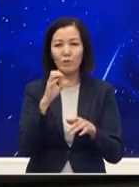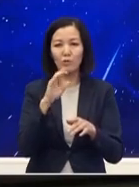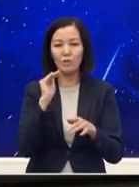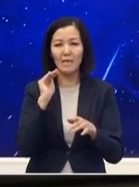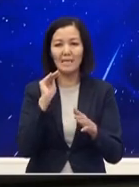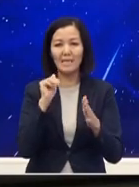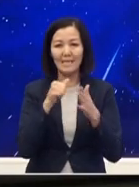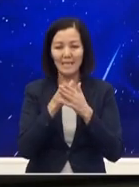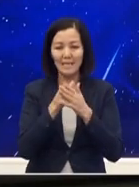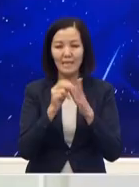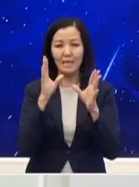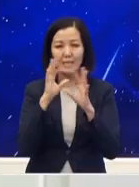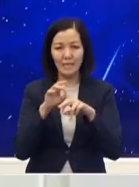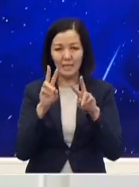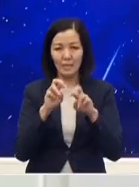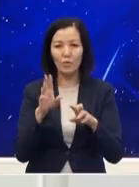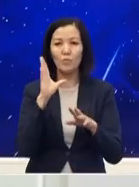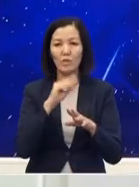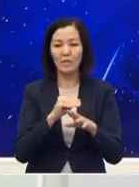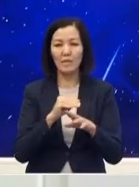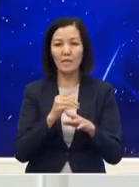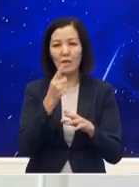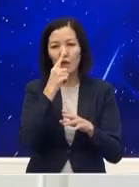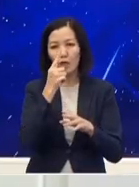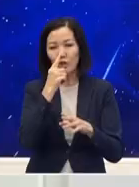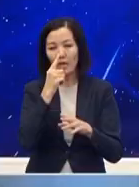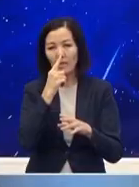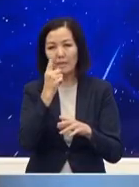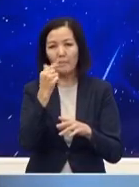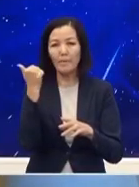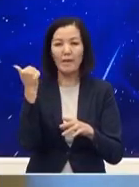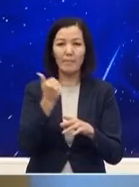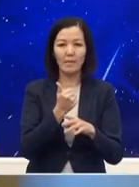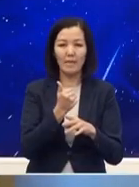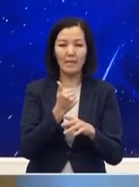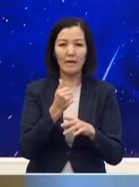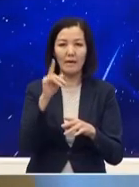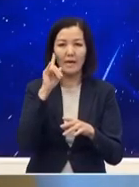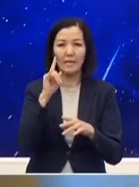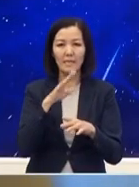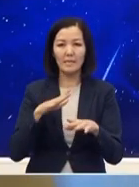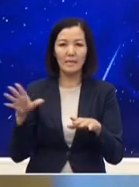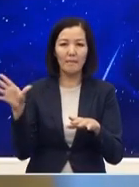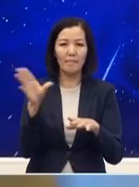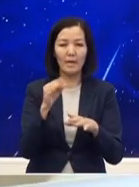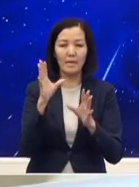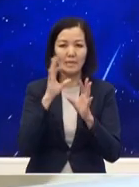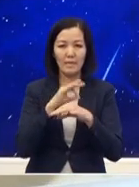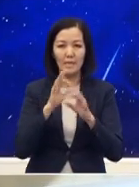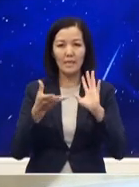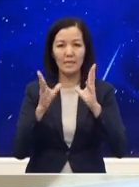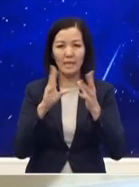зерттеу жасалынады. Жақында монополияға қарсы ведомства бір аптаның көлемінде елдегі барлық зертханаларға сараптама